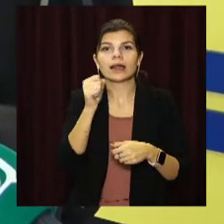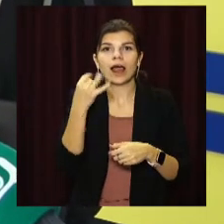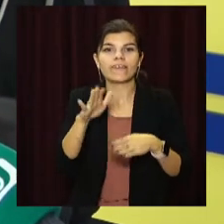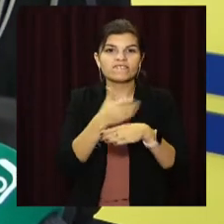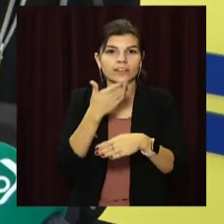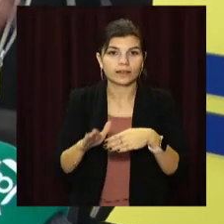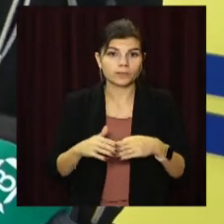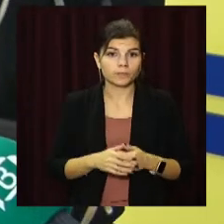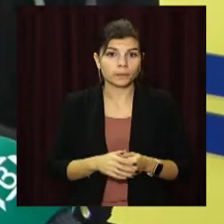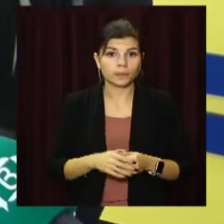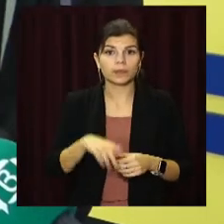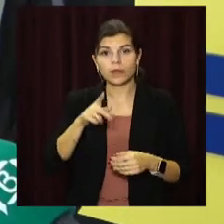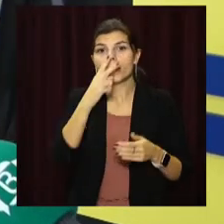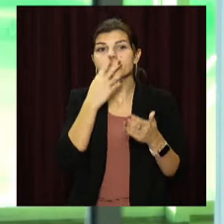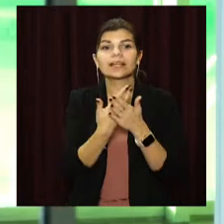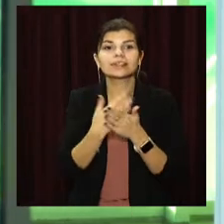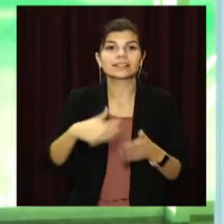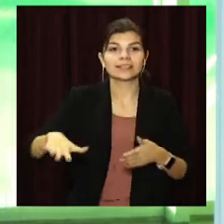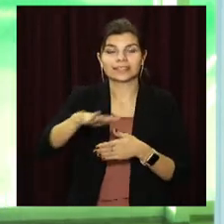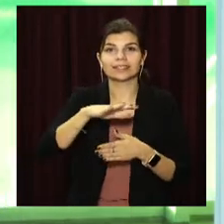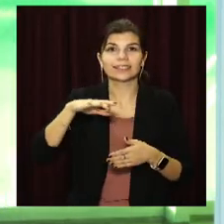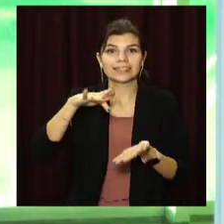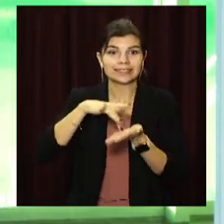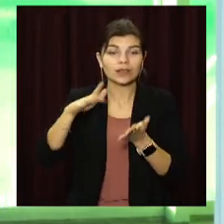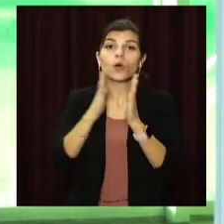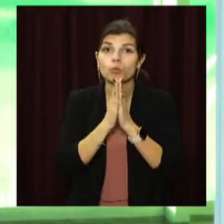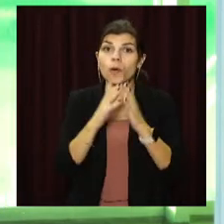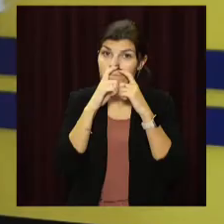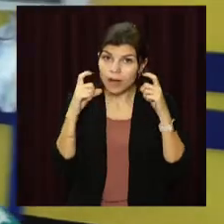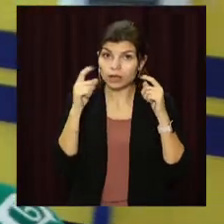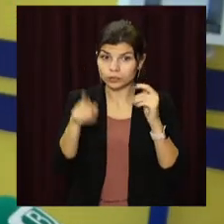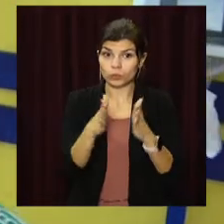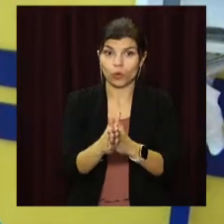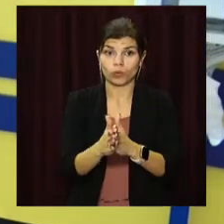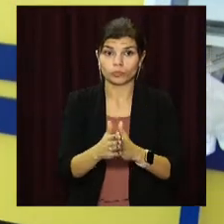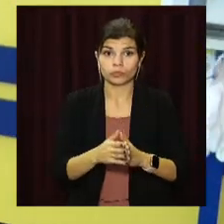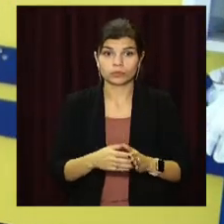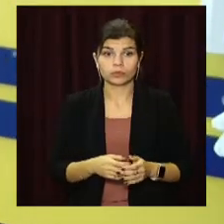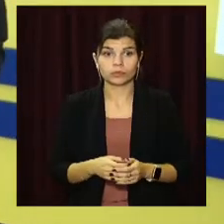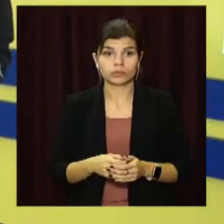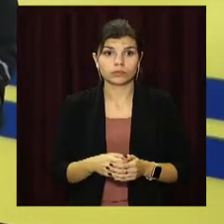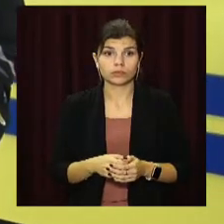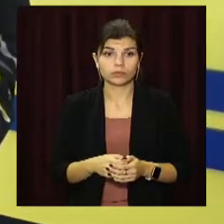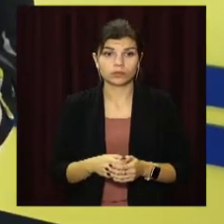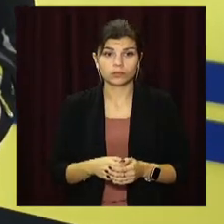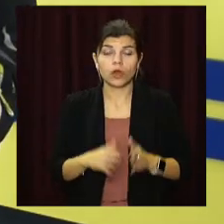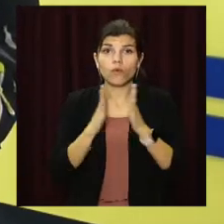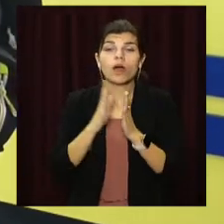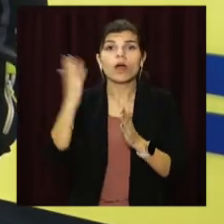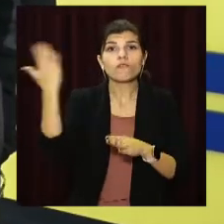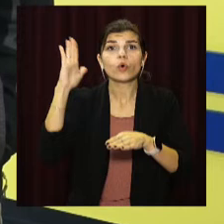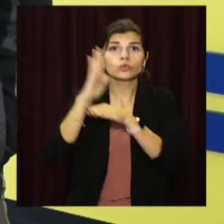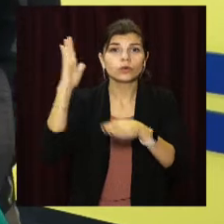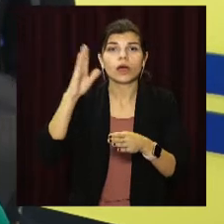Година до цього. Представник торгувального центру прохає чоловіка надягти маску. Чим це обозначено? Постанова Кабінету